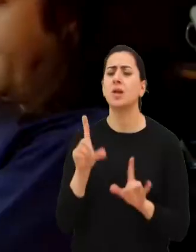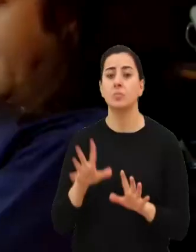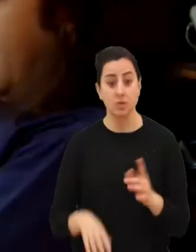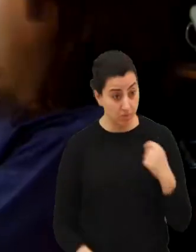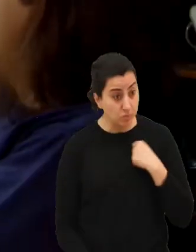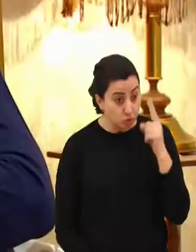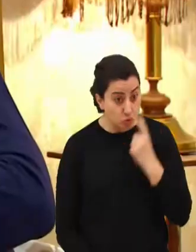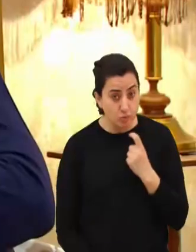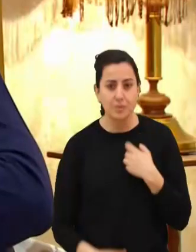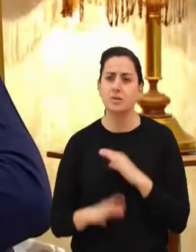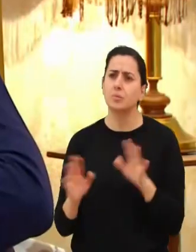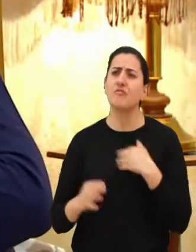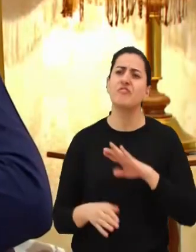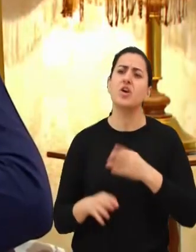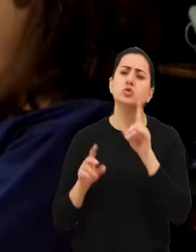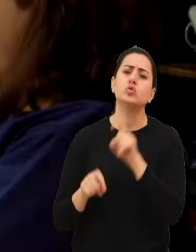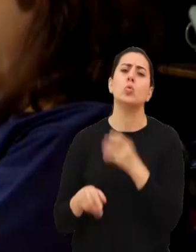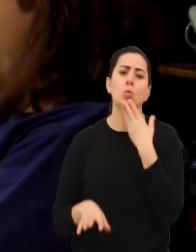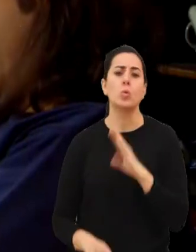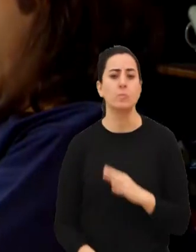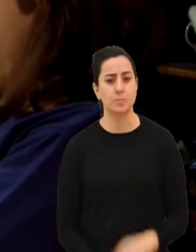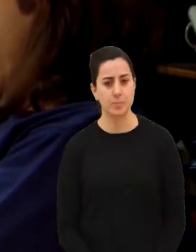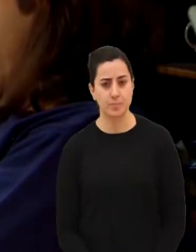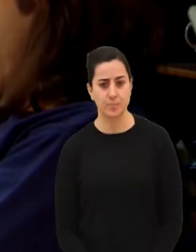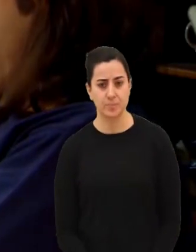bana soruyorsun yani. Tamam abi sormadım tamam.